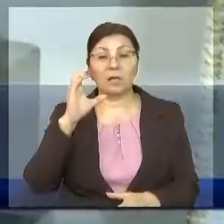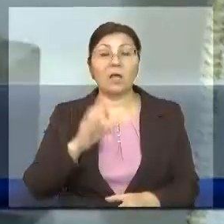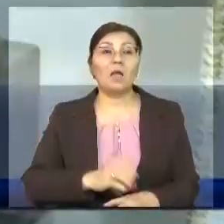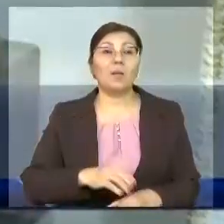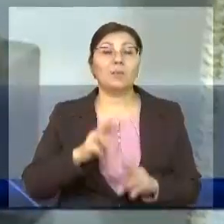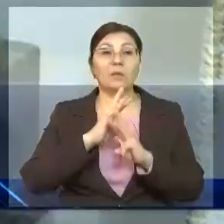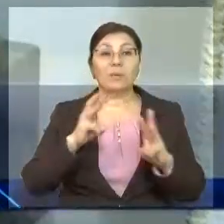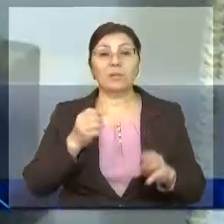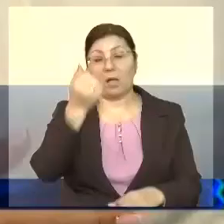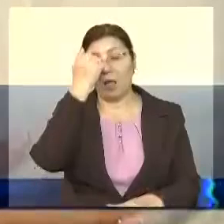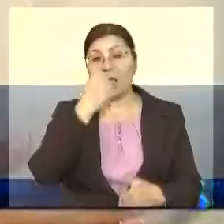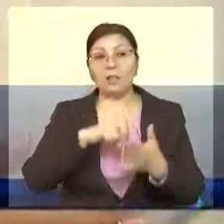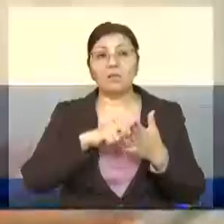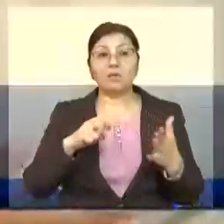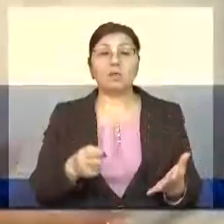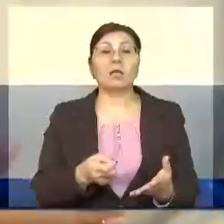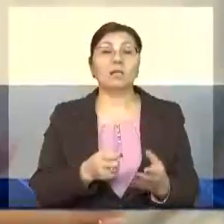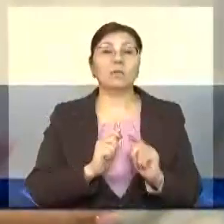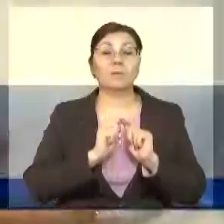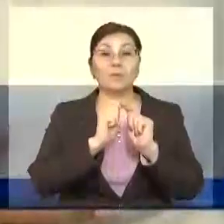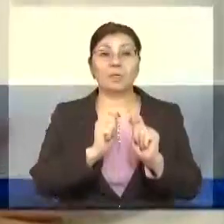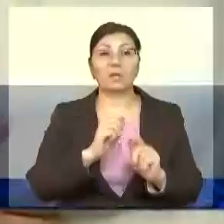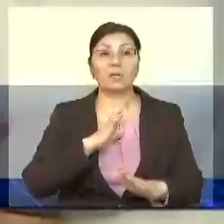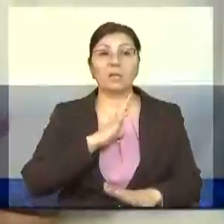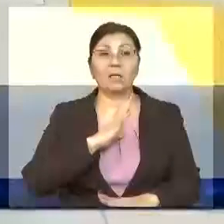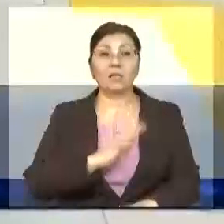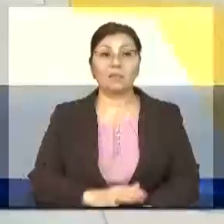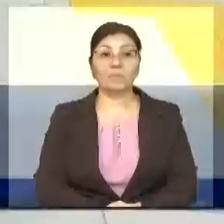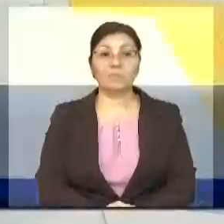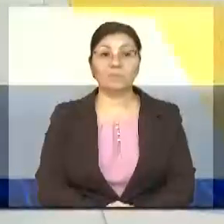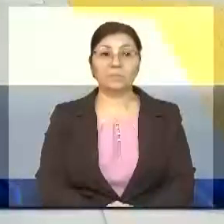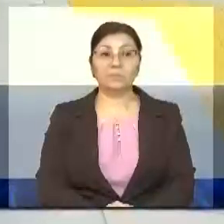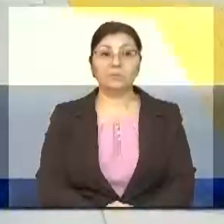министрлігінің алғыс хатымен марапатталған. Гүлдана Байқызы, Самат Қалекенов, Ақтөбе телеарнасы.